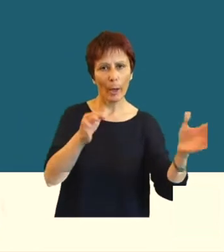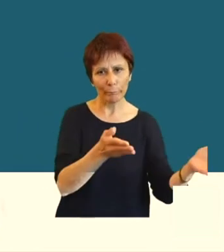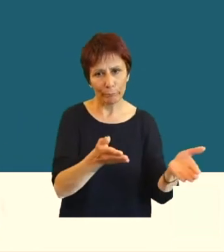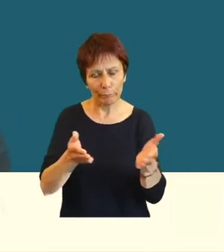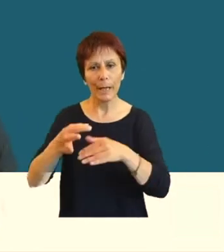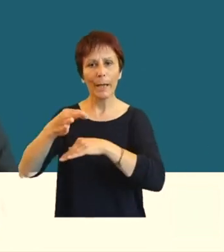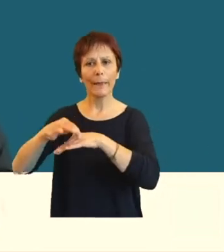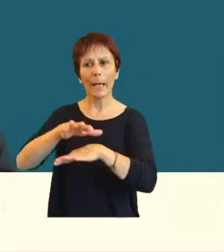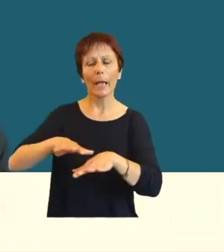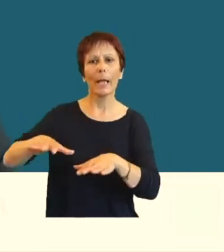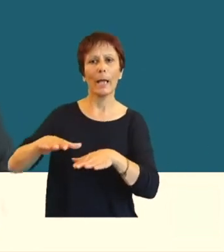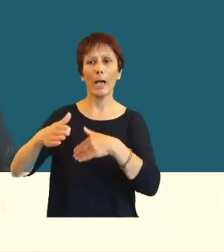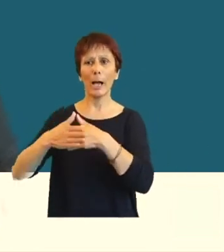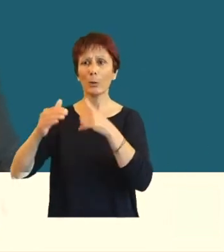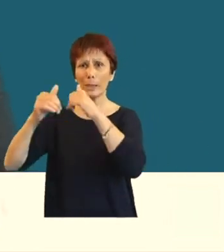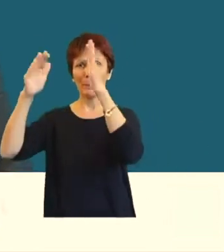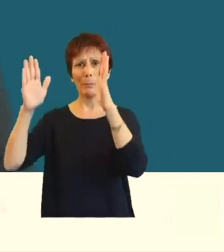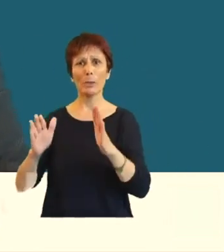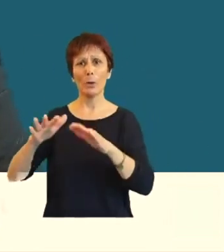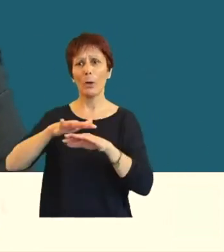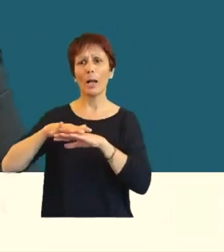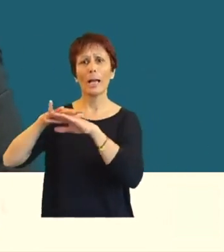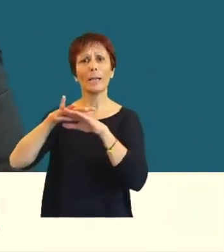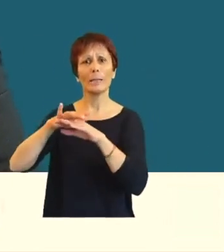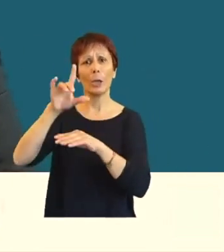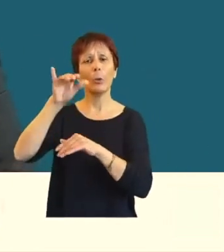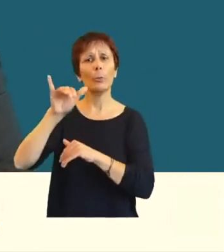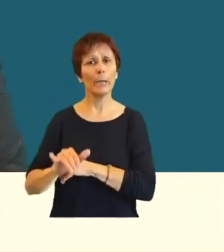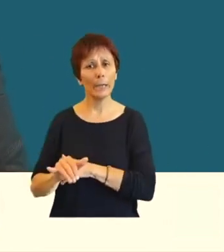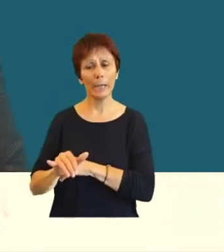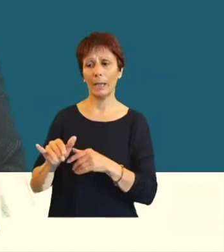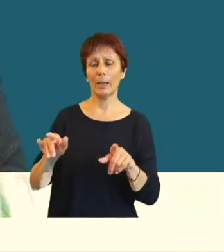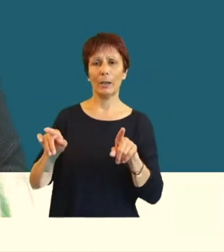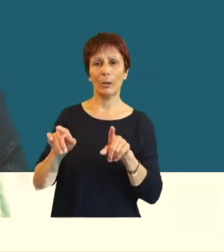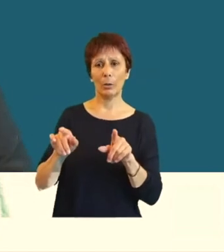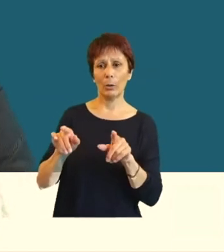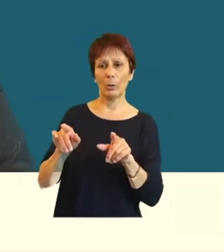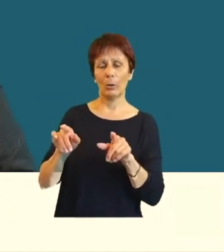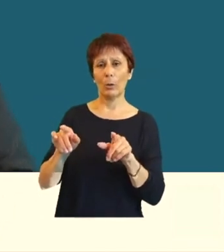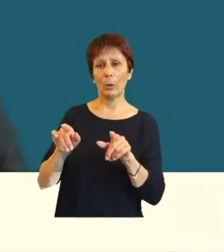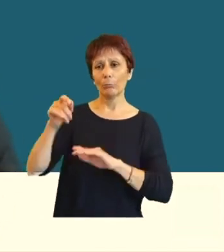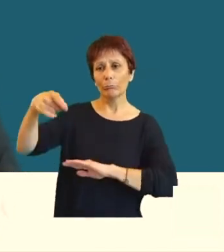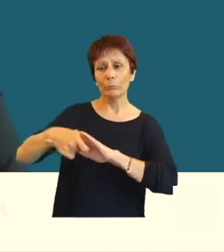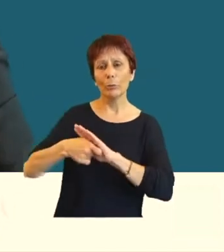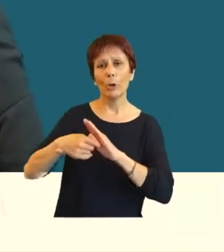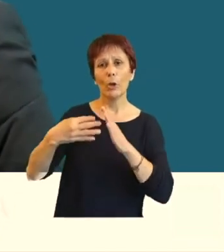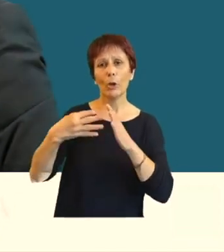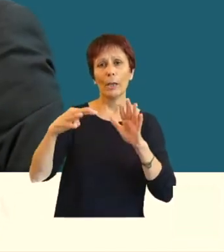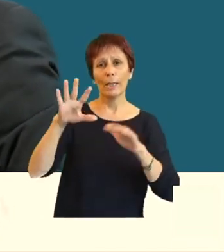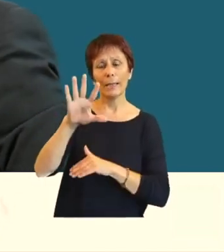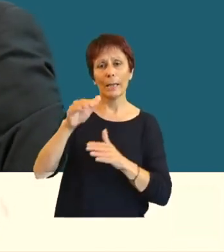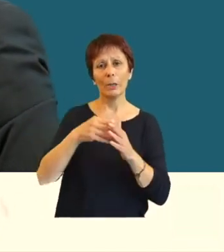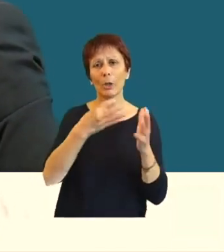juste à côté de la maison de quartier de Lumigny et d'assumer une contribution financière de 5 900 euros. Et